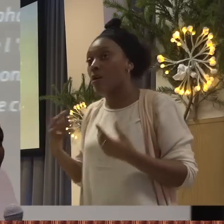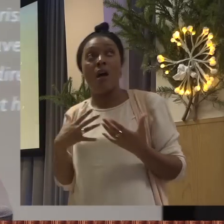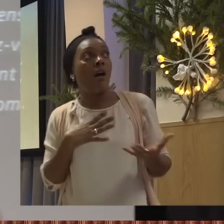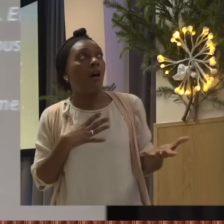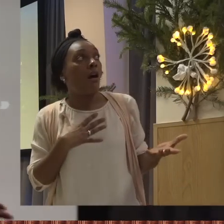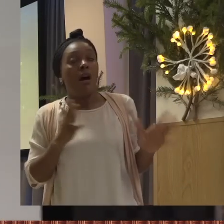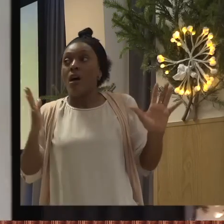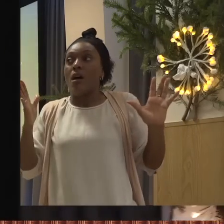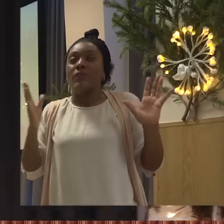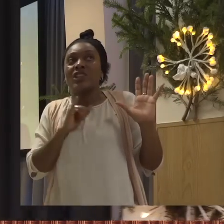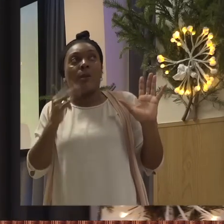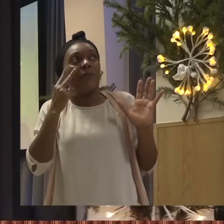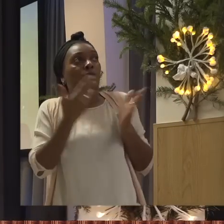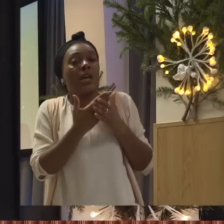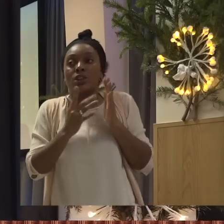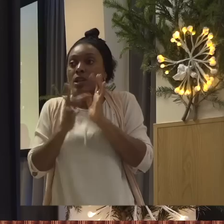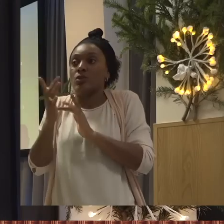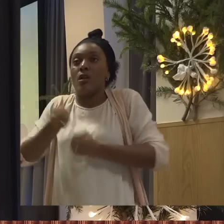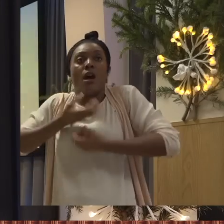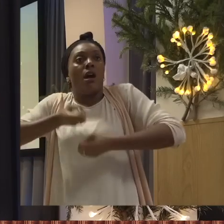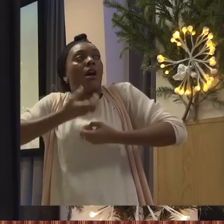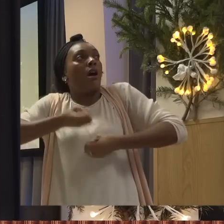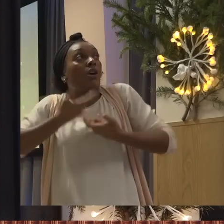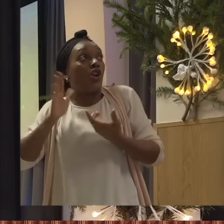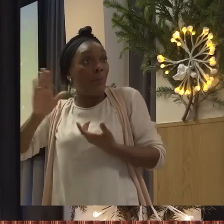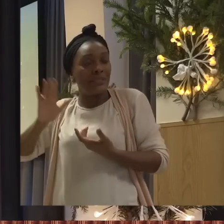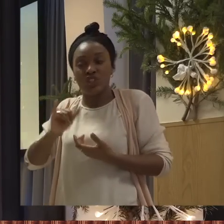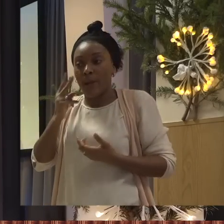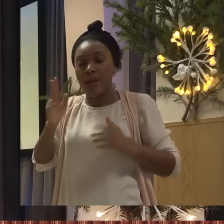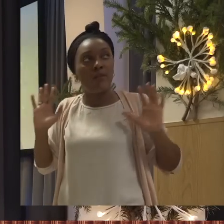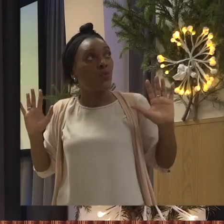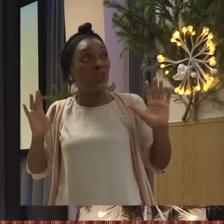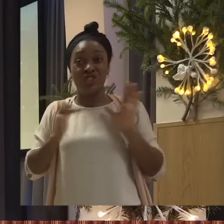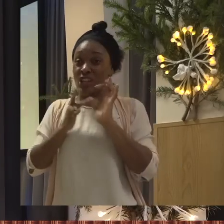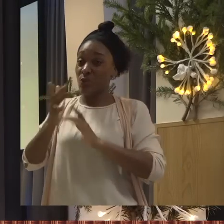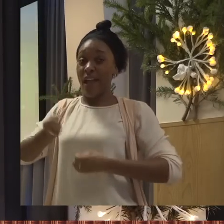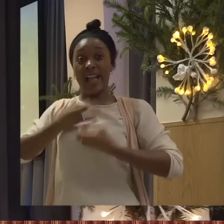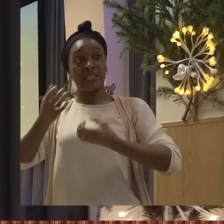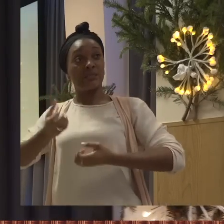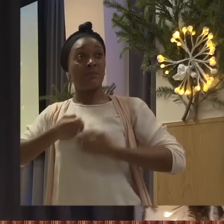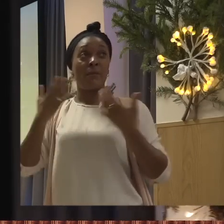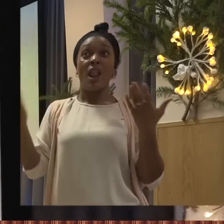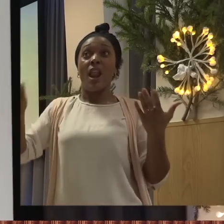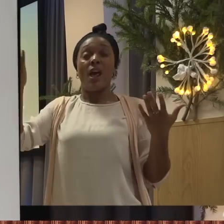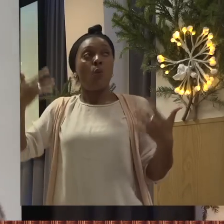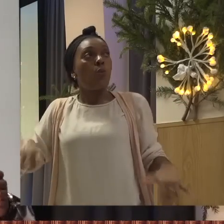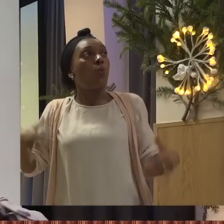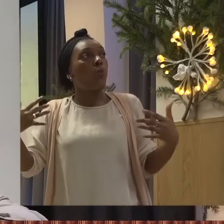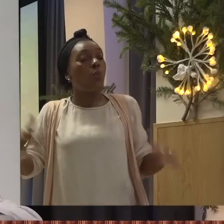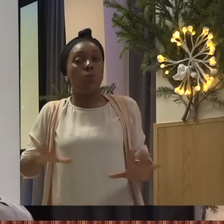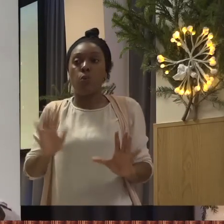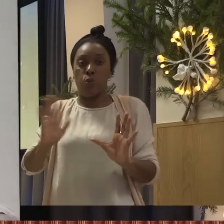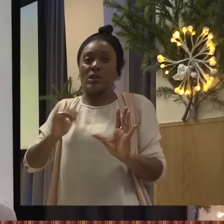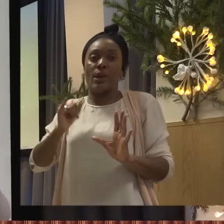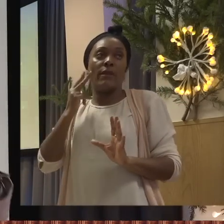des plaidoyers des gens experts dans le domaine. Mais quand ils ont entendu parler Jésus, ça n'était pas